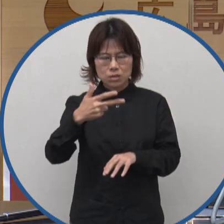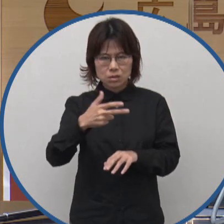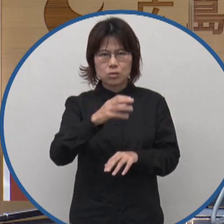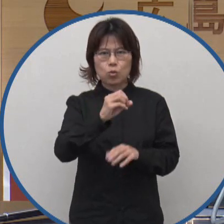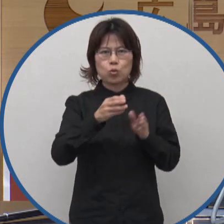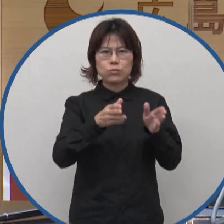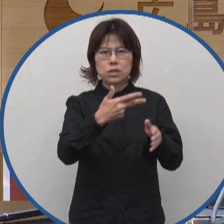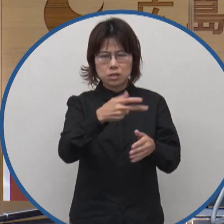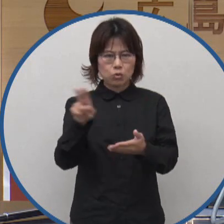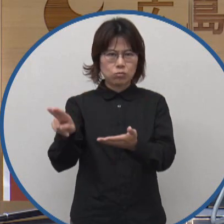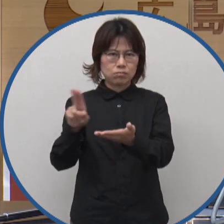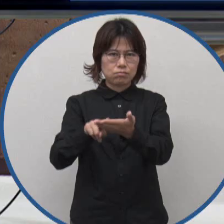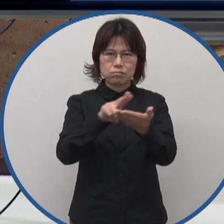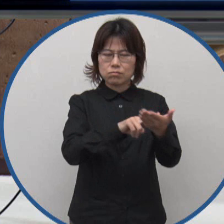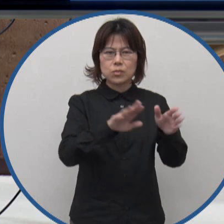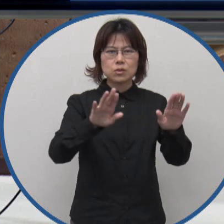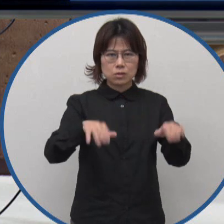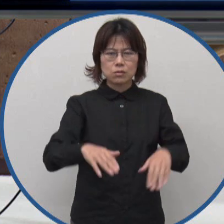ね。